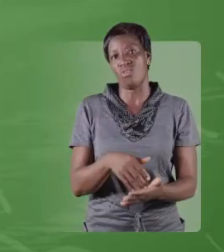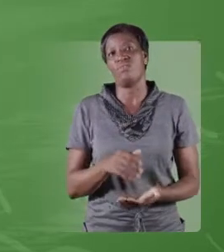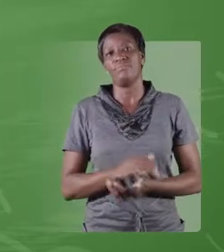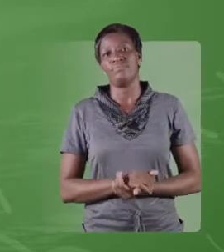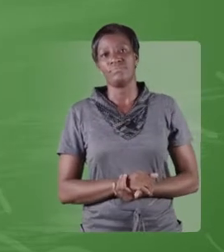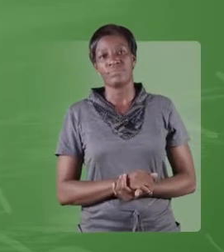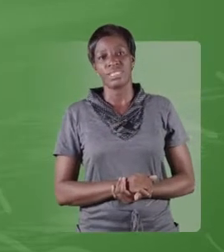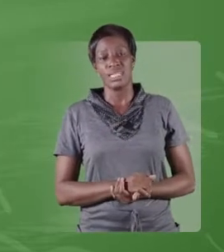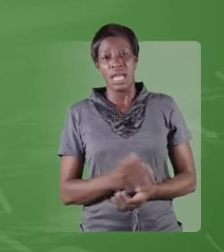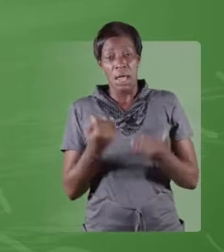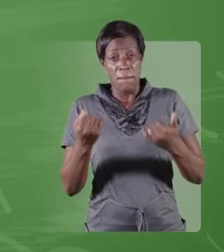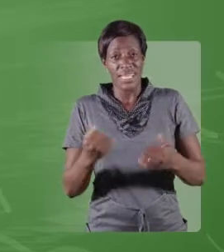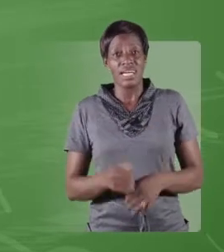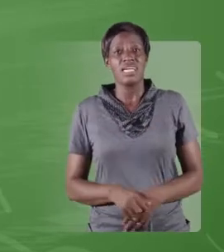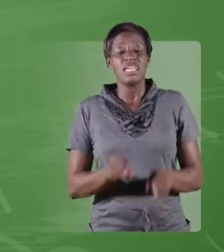Les organes subsidiaires,